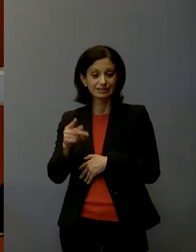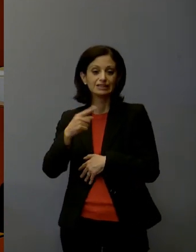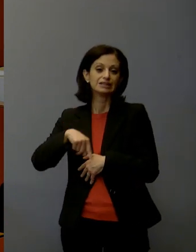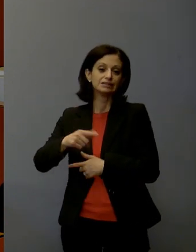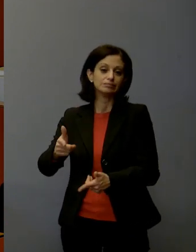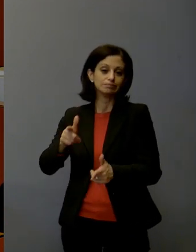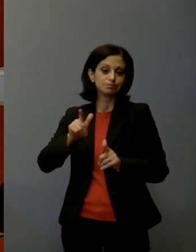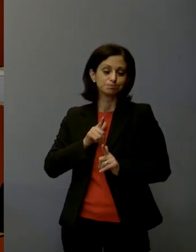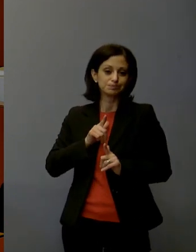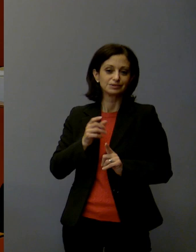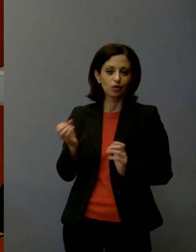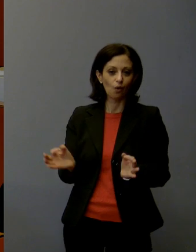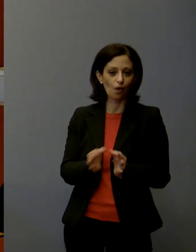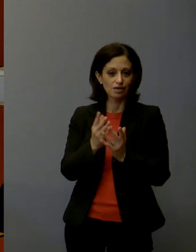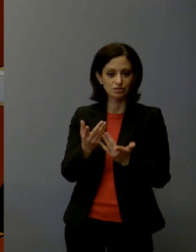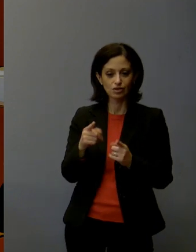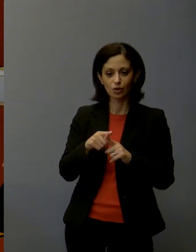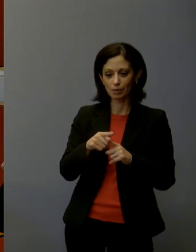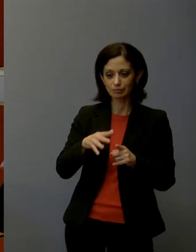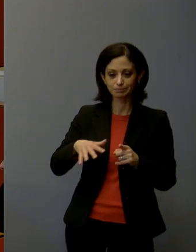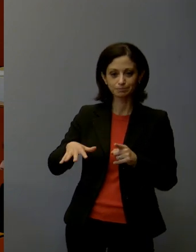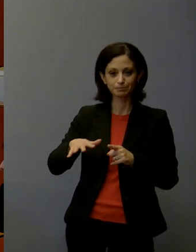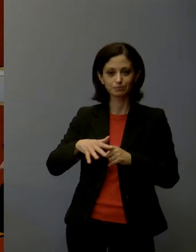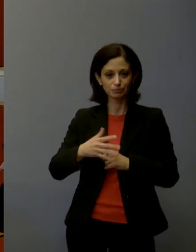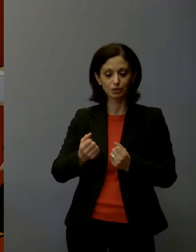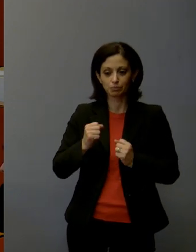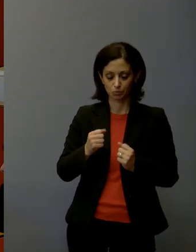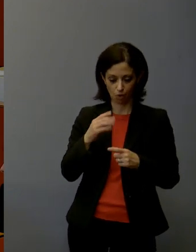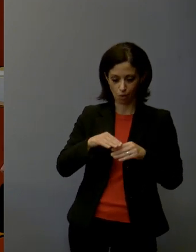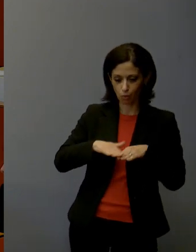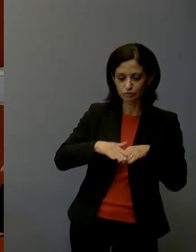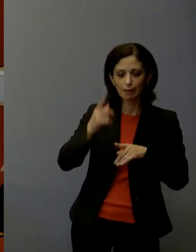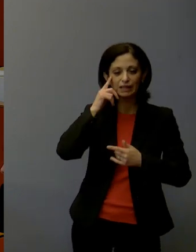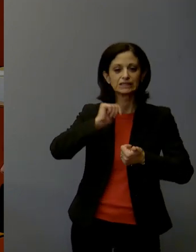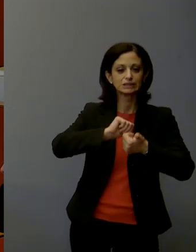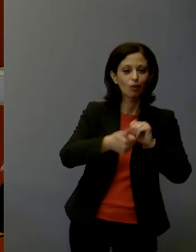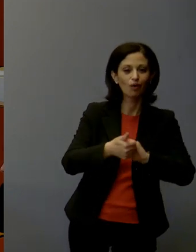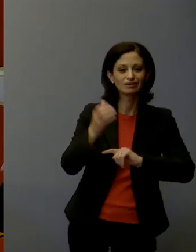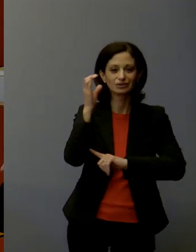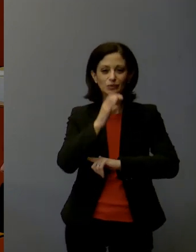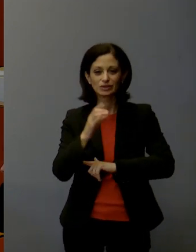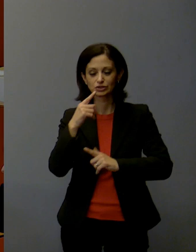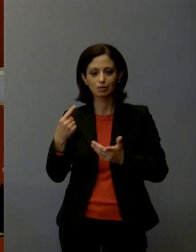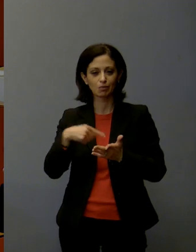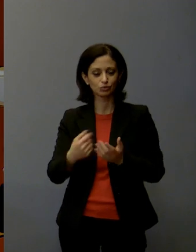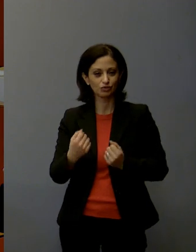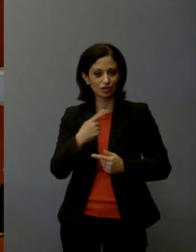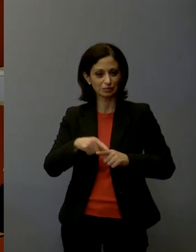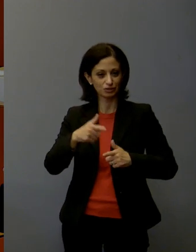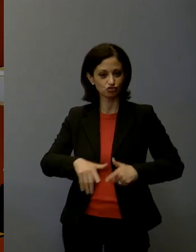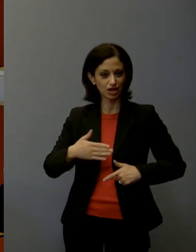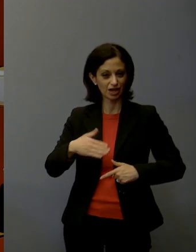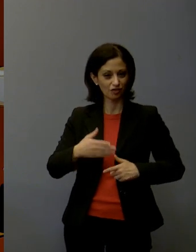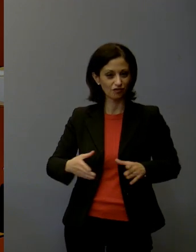punti di forza e sia spunti di forza sportivi turistici e soprattutto per ci permette